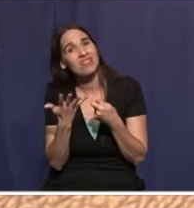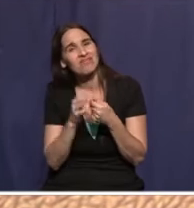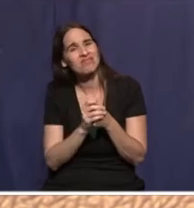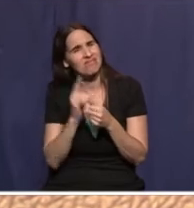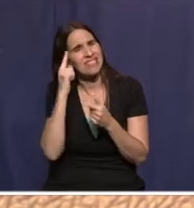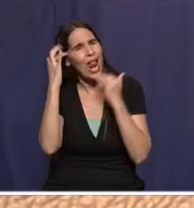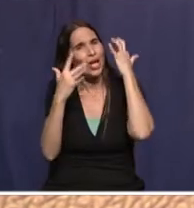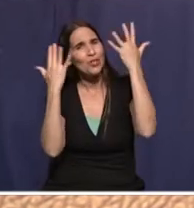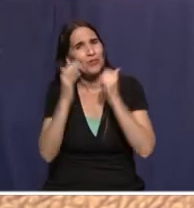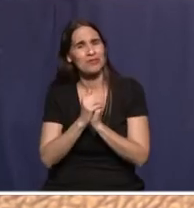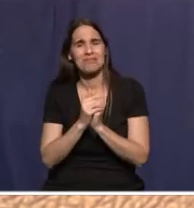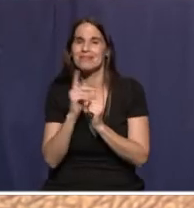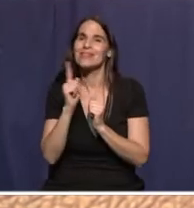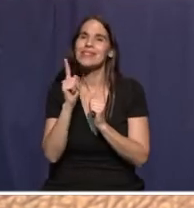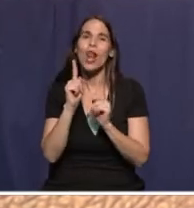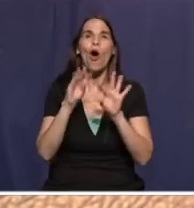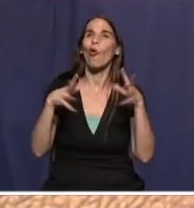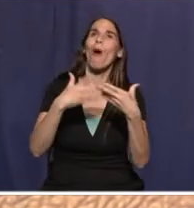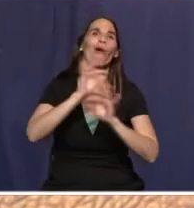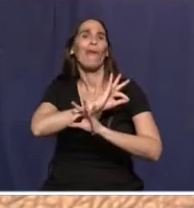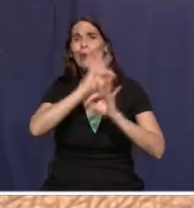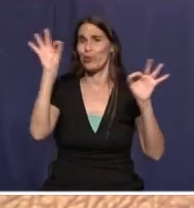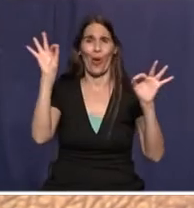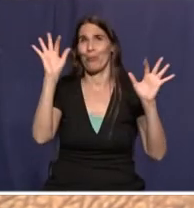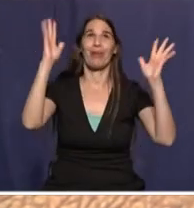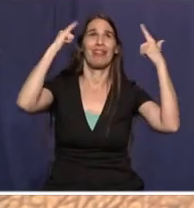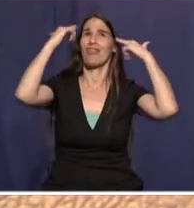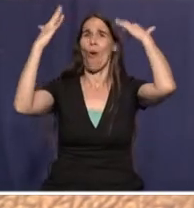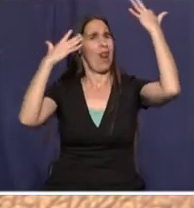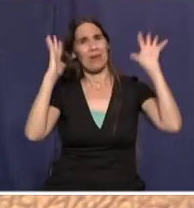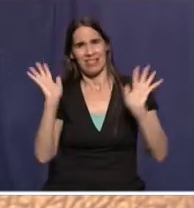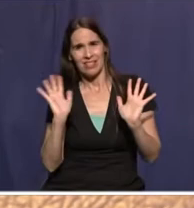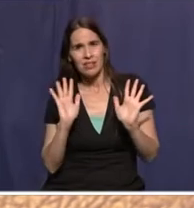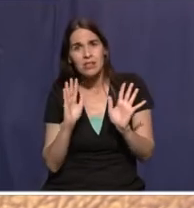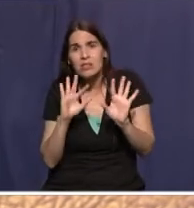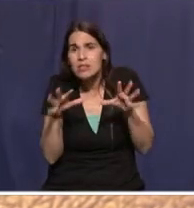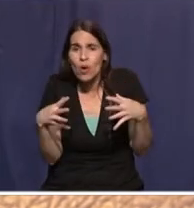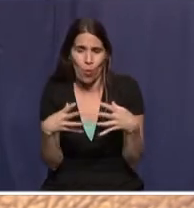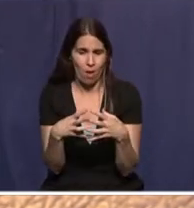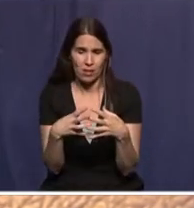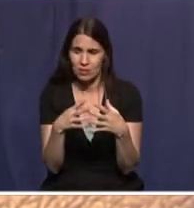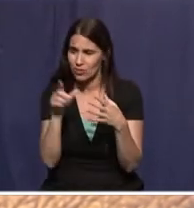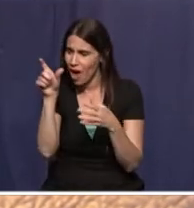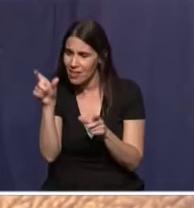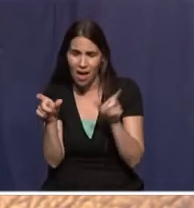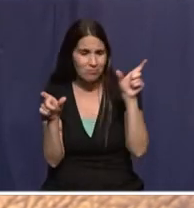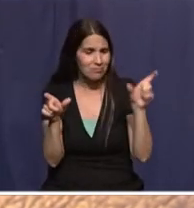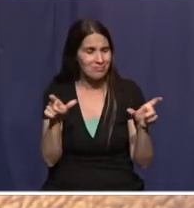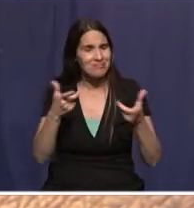הרי אין עסקינן באומה אוטופית. כל מה שאנחנו דורשים זו אומה שבה אדם לאדם